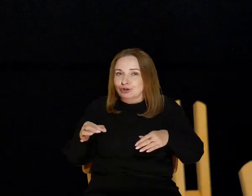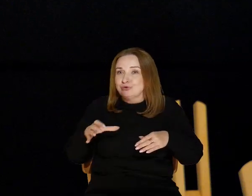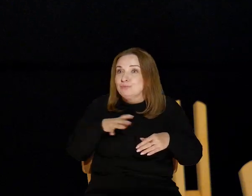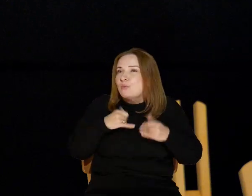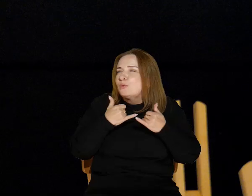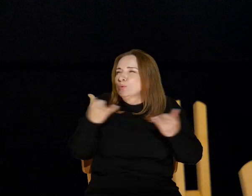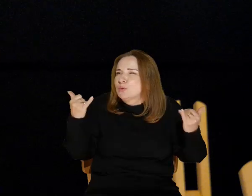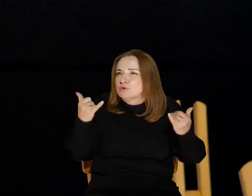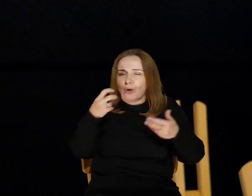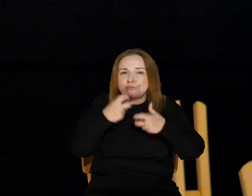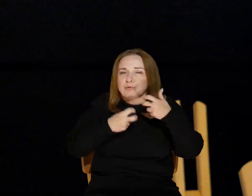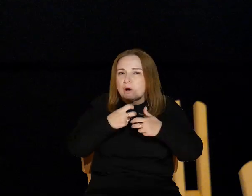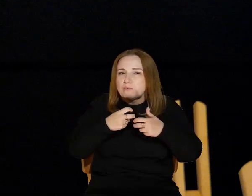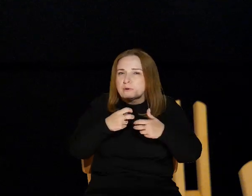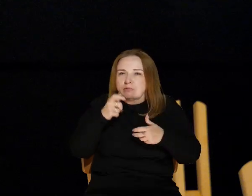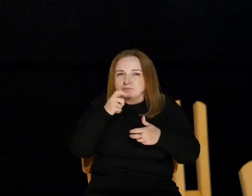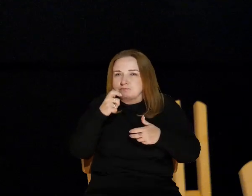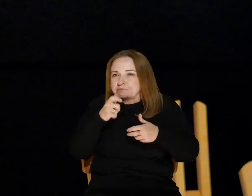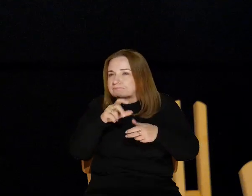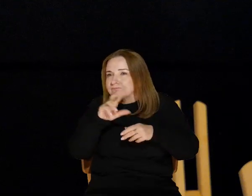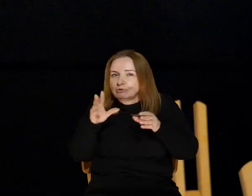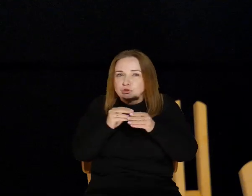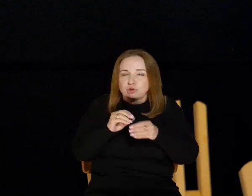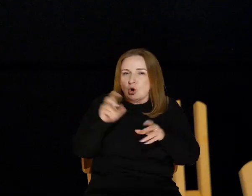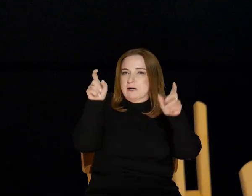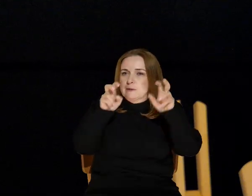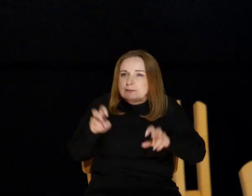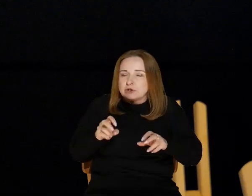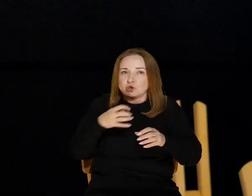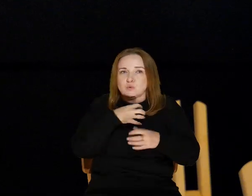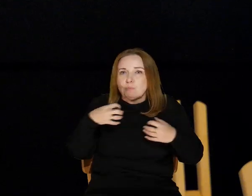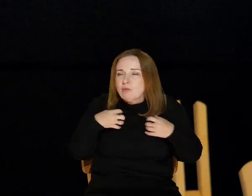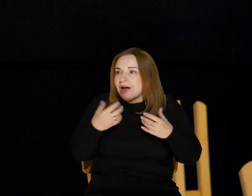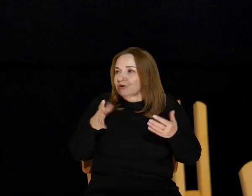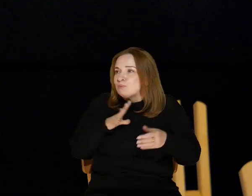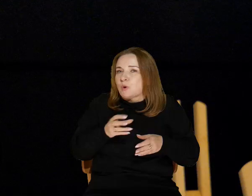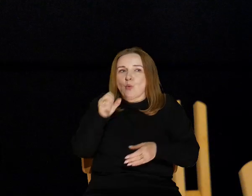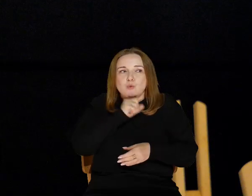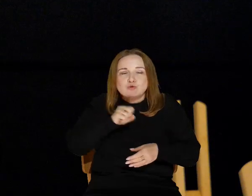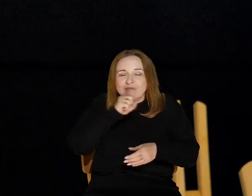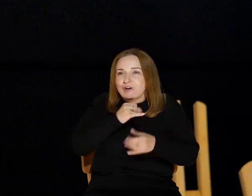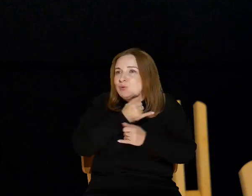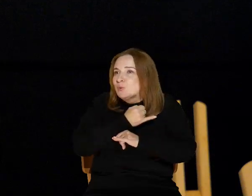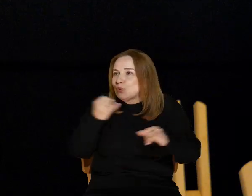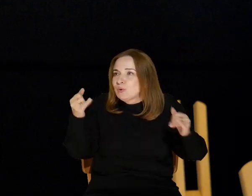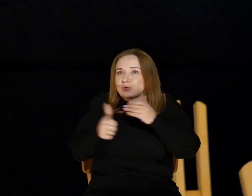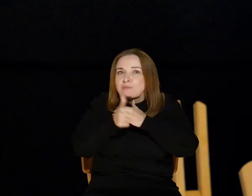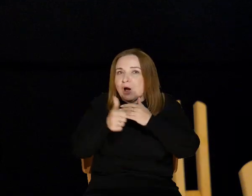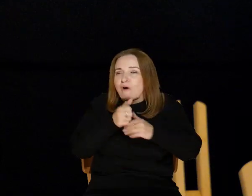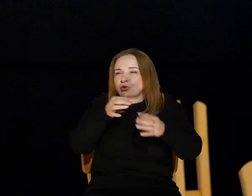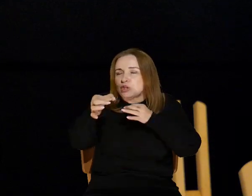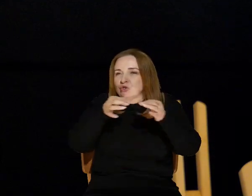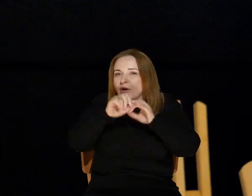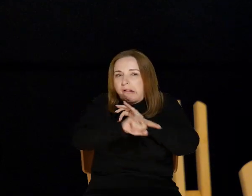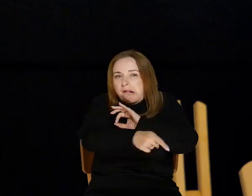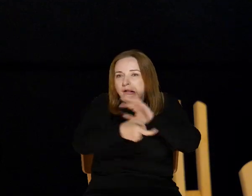spiskowych na przykład wokół na przykład kryzysu gospodarczego i tak dalej. To jest bardzo podobne jak u nas. Użycia też tych argumentów historycznych,